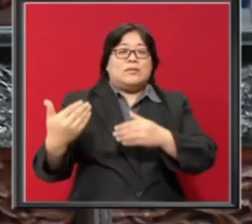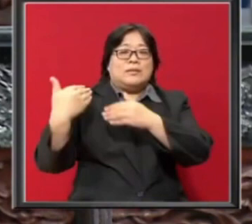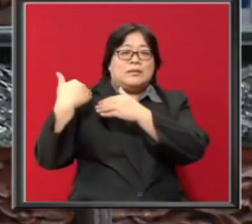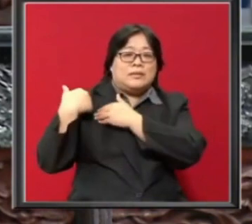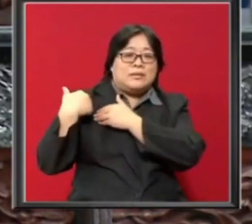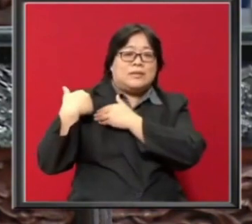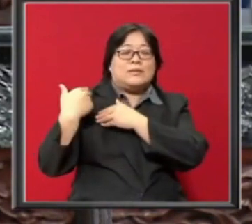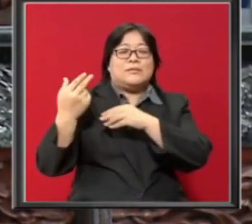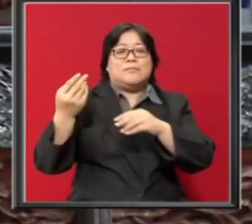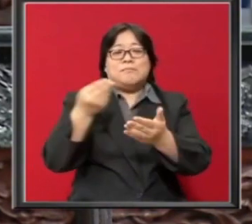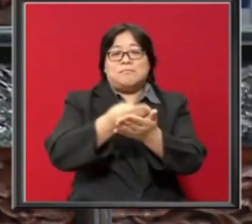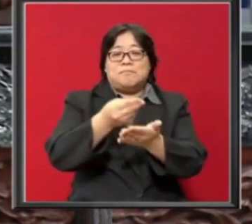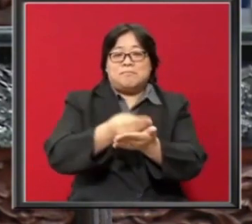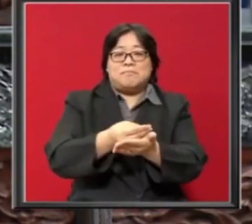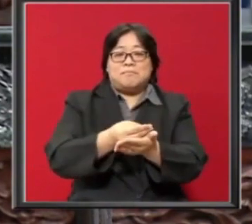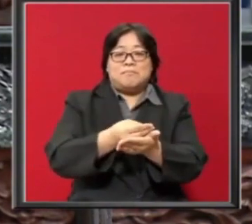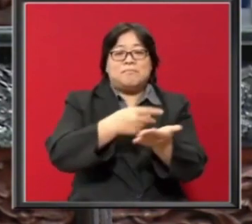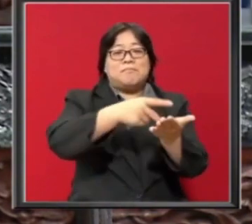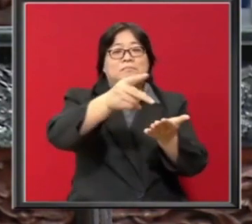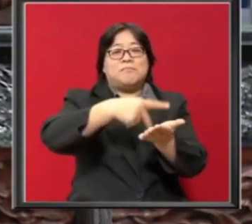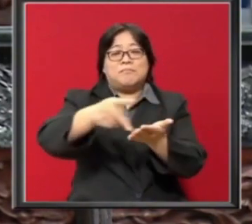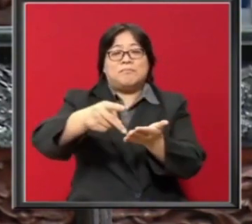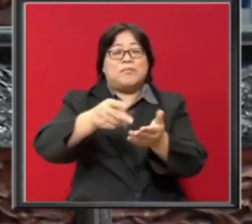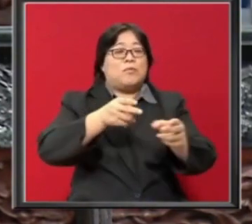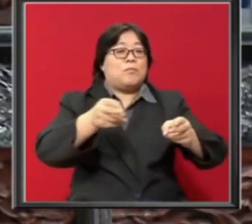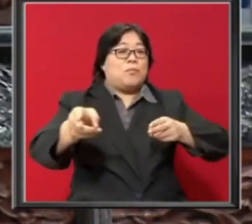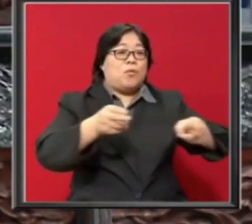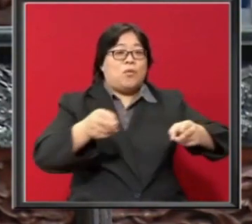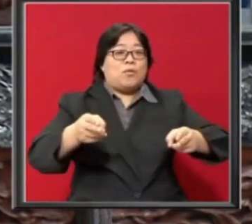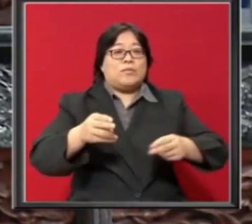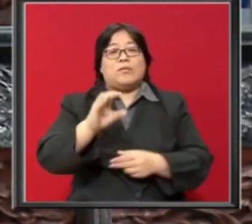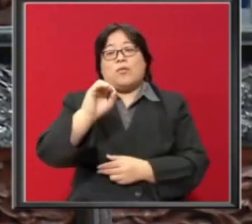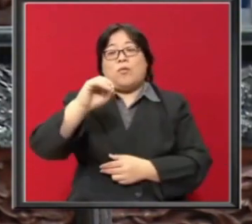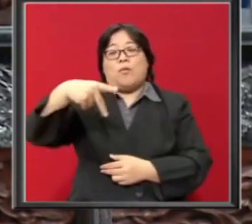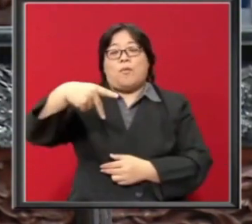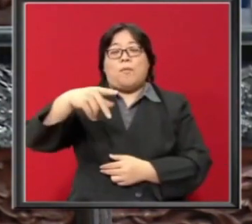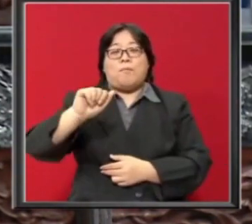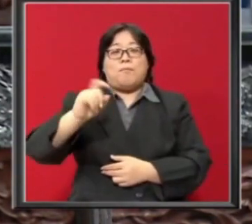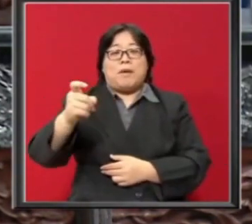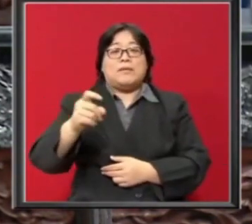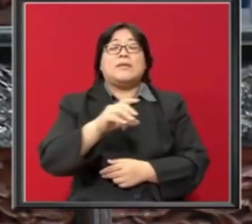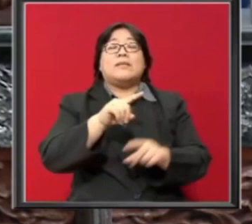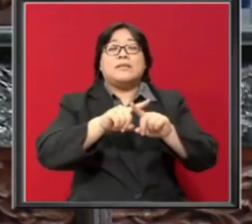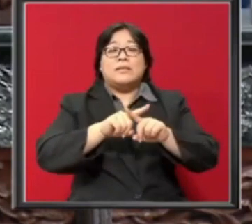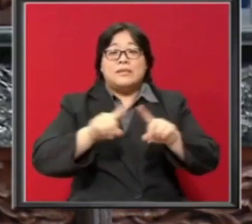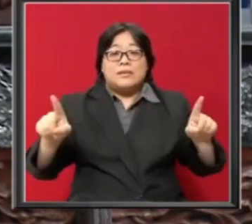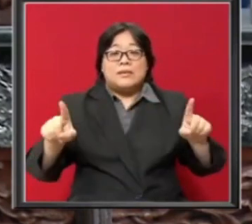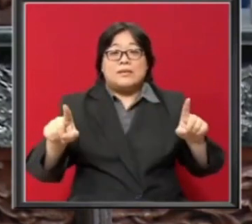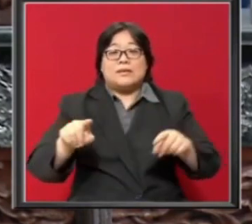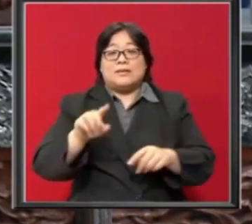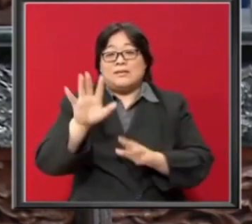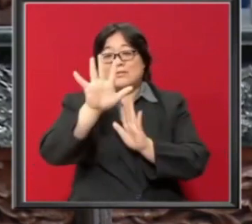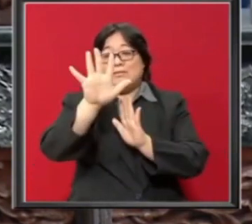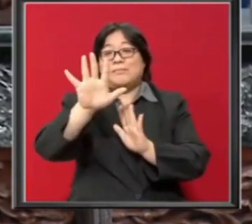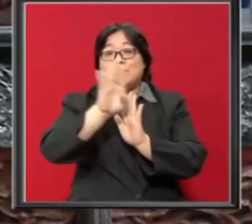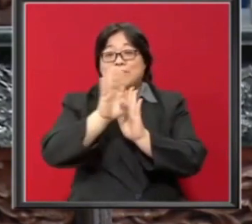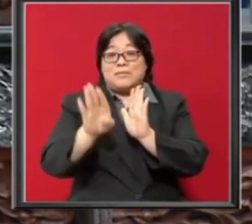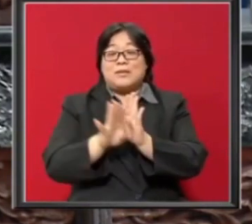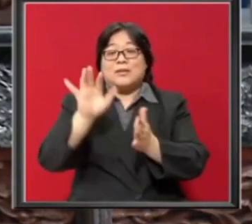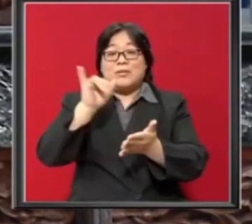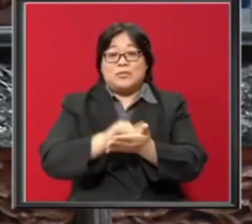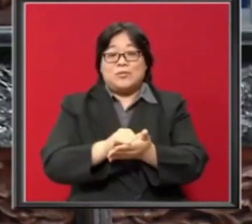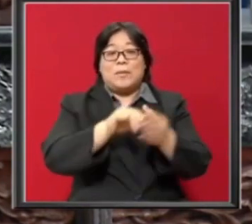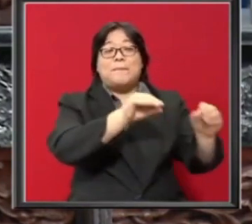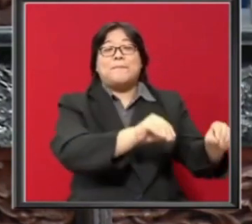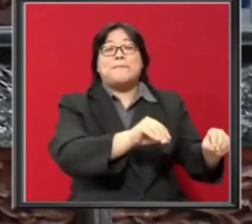perbelanjaan Hai mengurus atau OPEC tetapi lemnya build-in itu